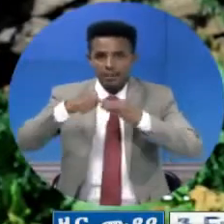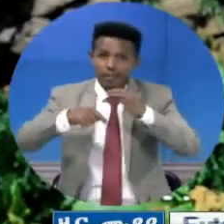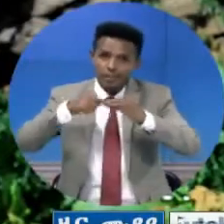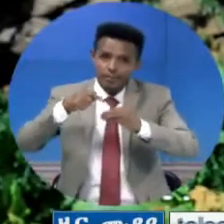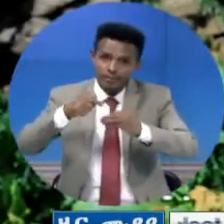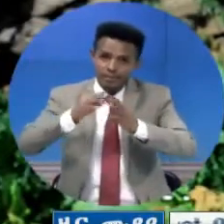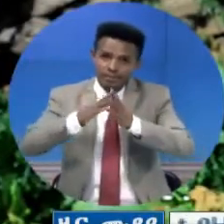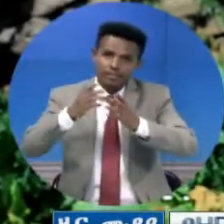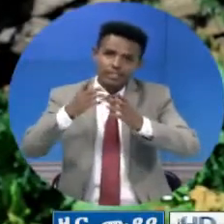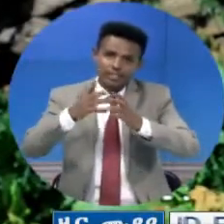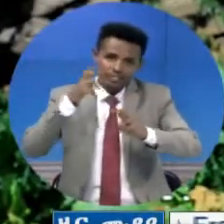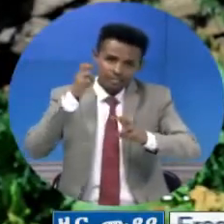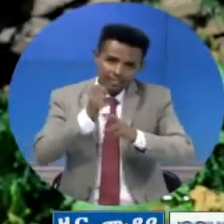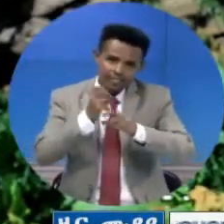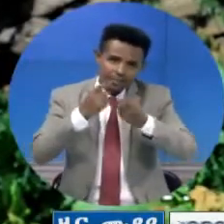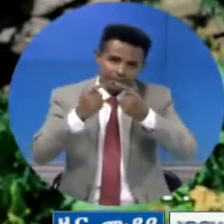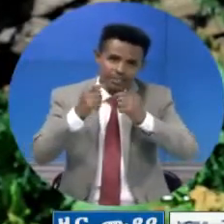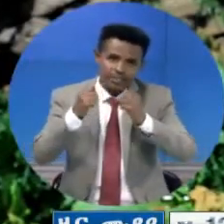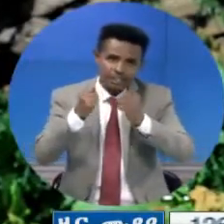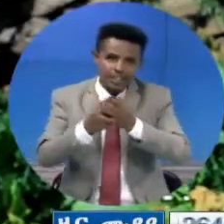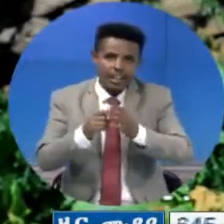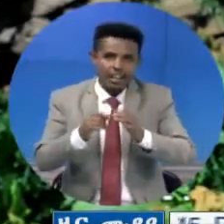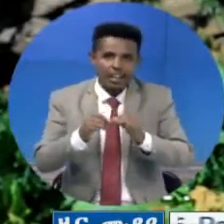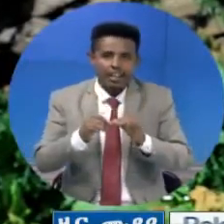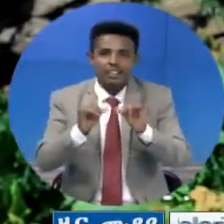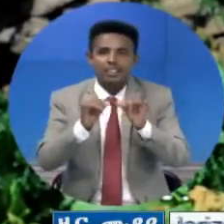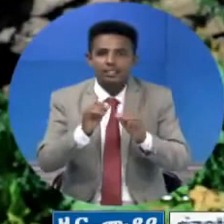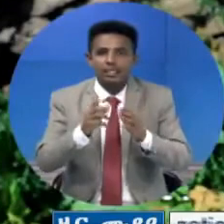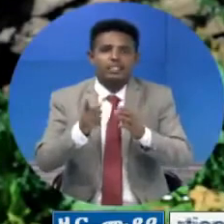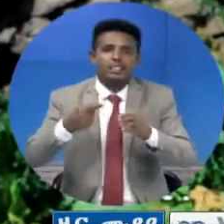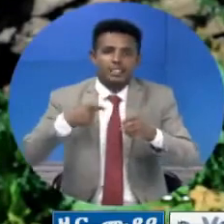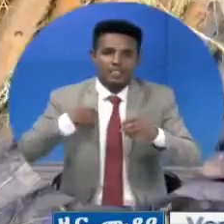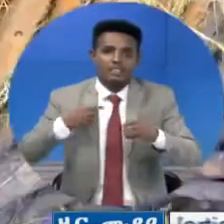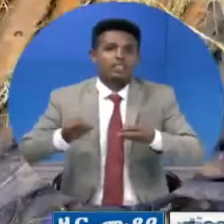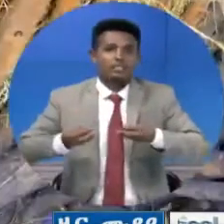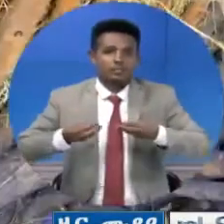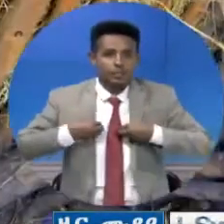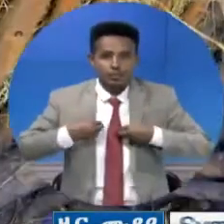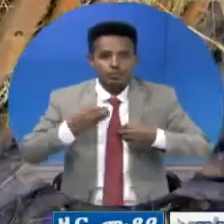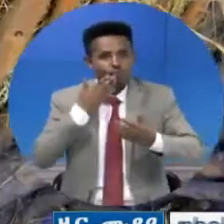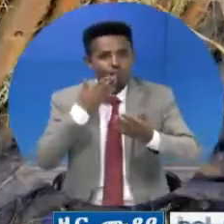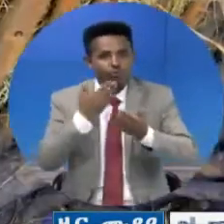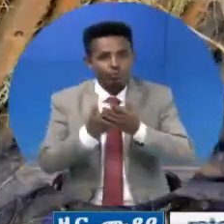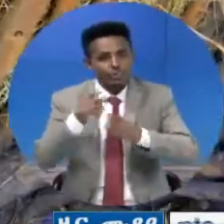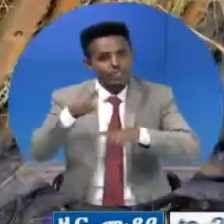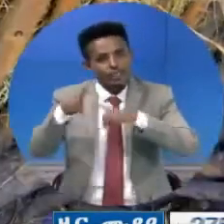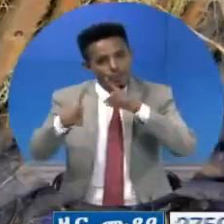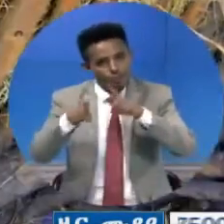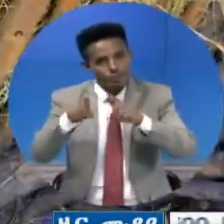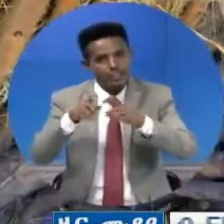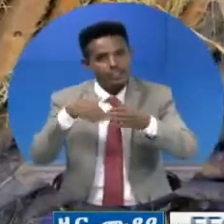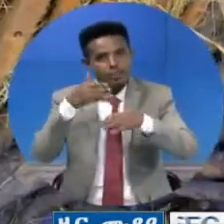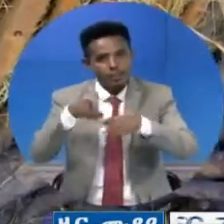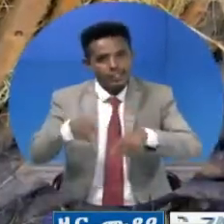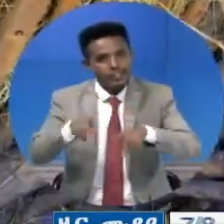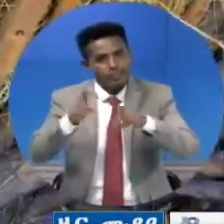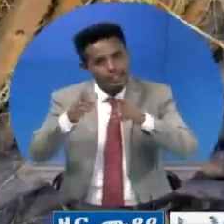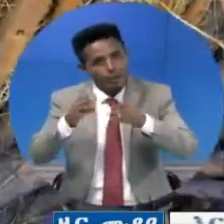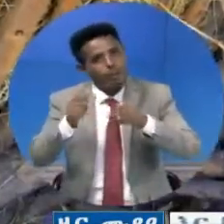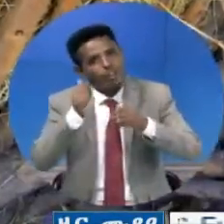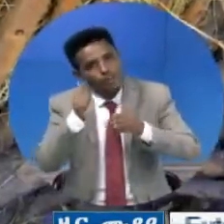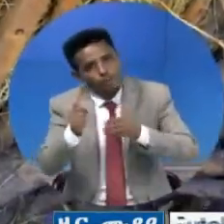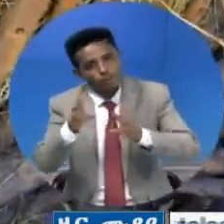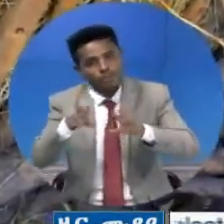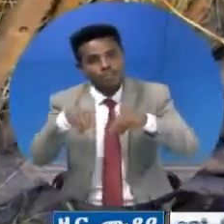ወይ ስለው አረ ይህንን አዘልቁትም አለ። አይ ብቻ ይስጡኝ እንጂ እኔ ዘልቀዋለሁ ብዬ እውነትም እጄ ጠየኩኝ። እሱ ግብርናው ሰጠነ፣